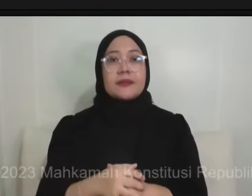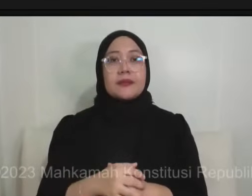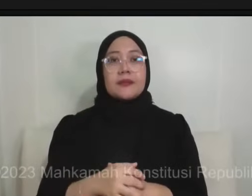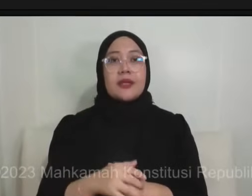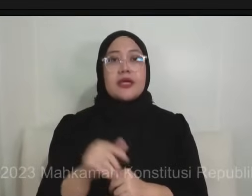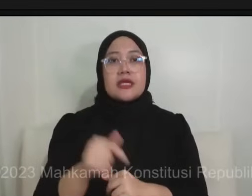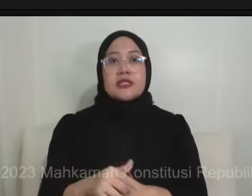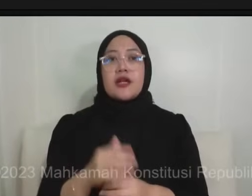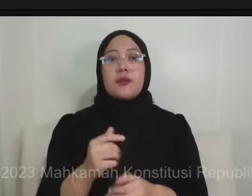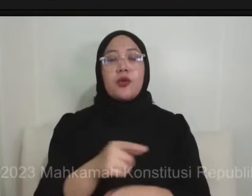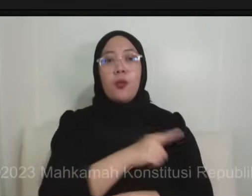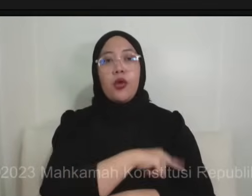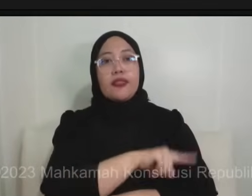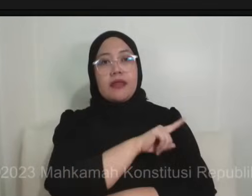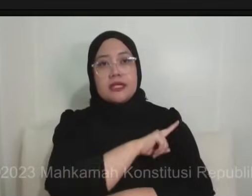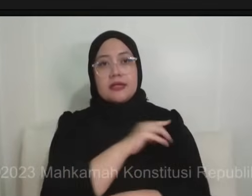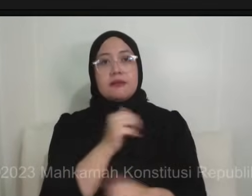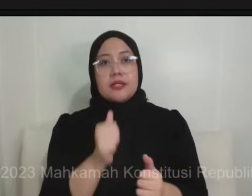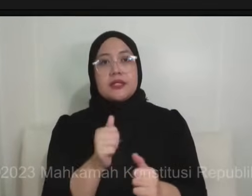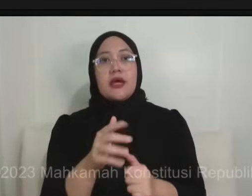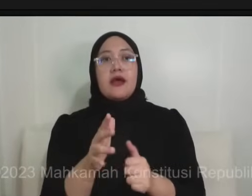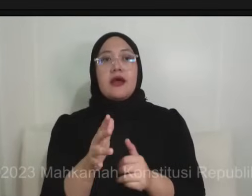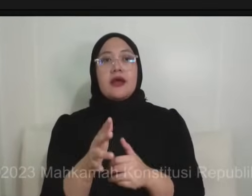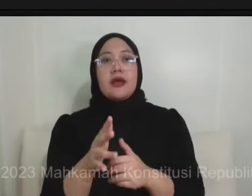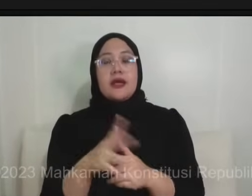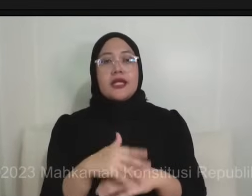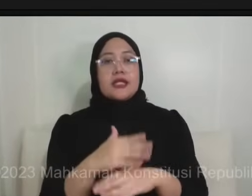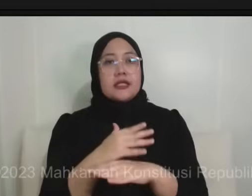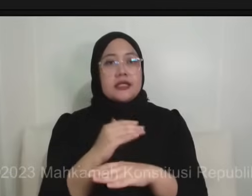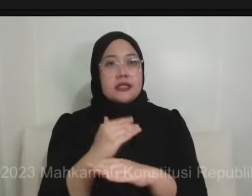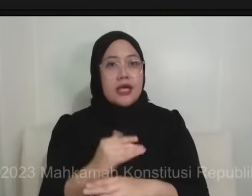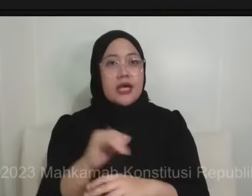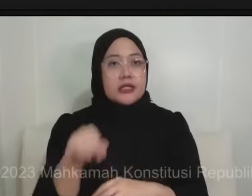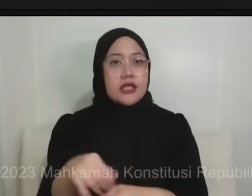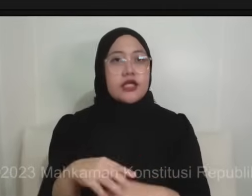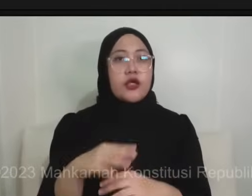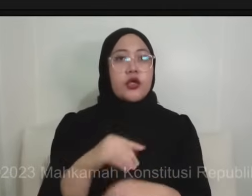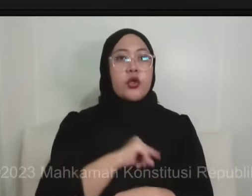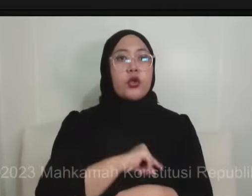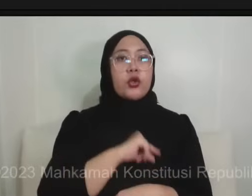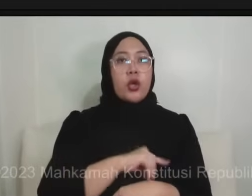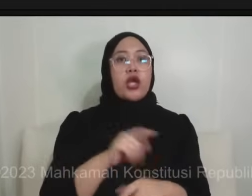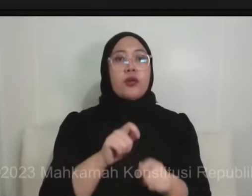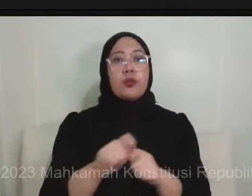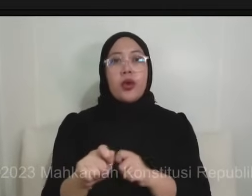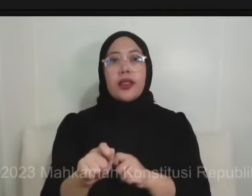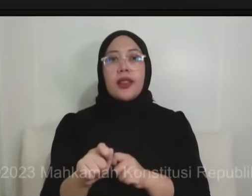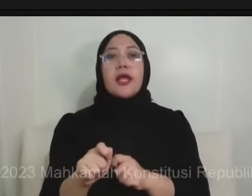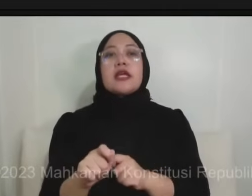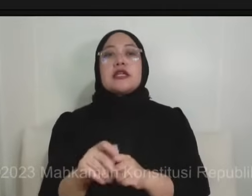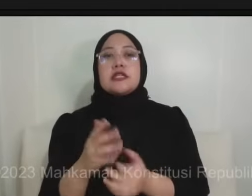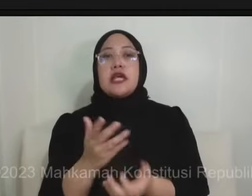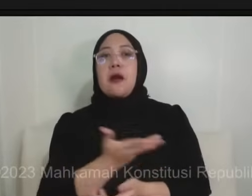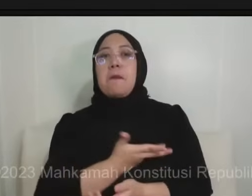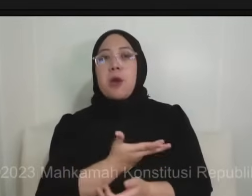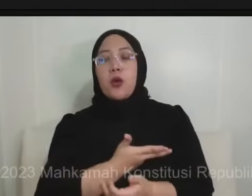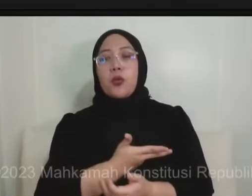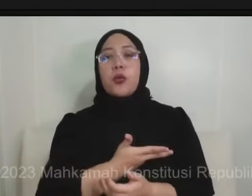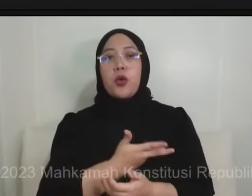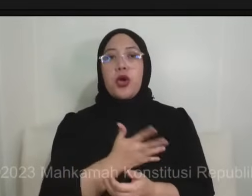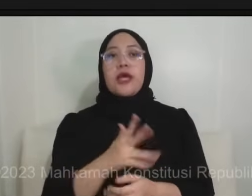potensial dapat diaktivasi sebagai sebuah keuntungan yang dibuat secara sengaja atau privilj yang pada